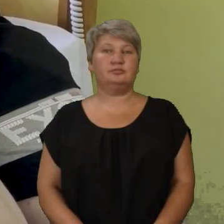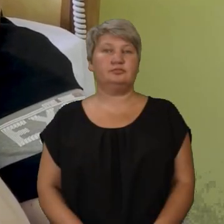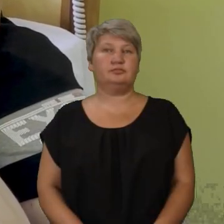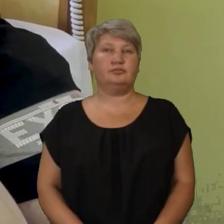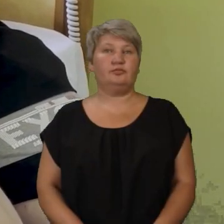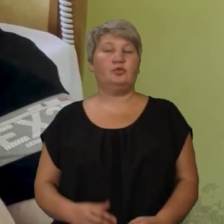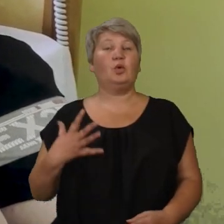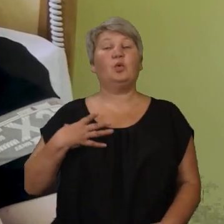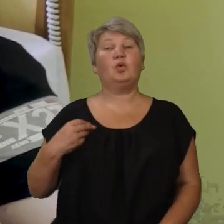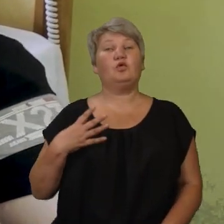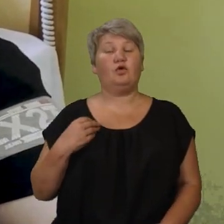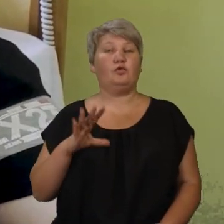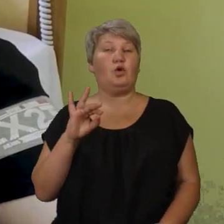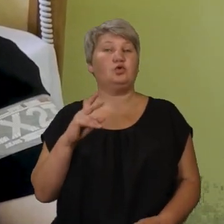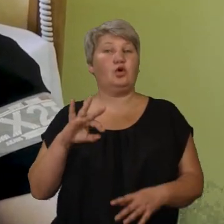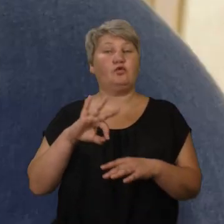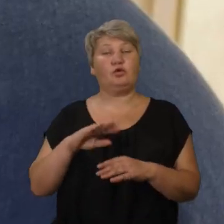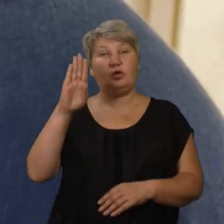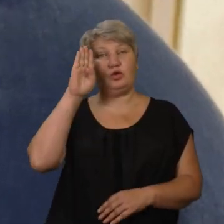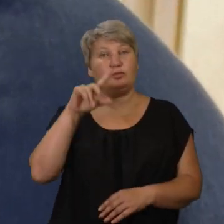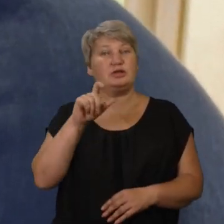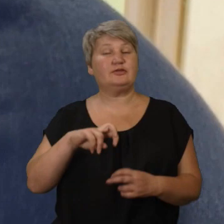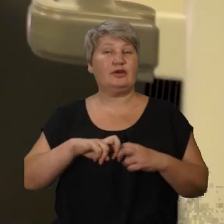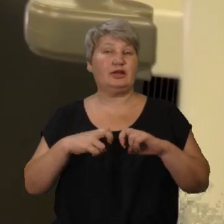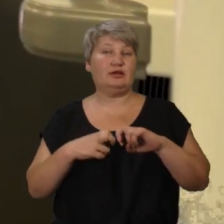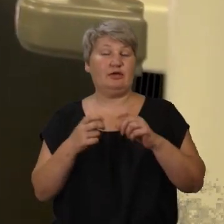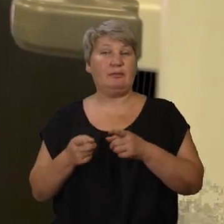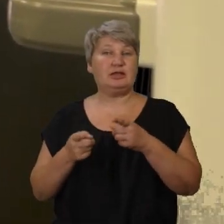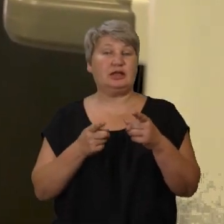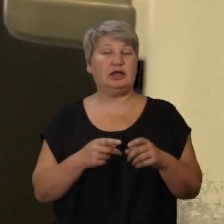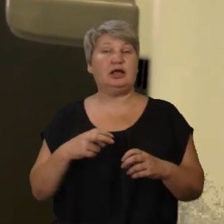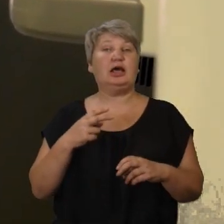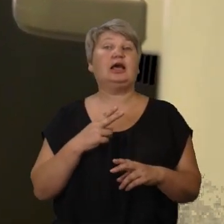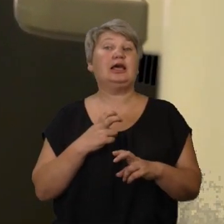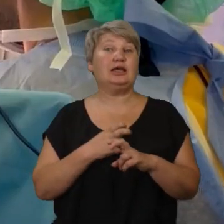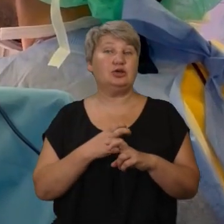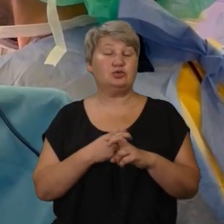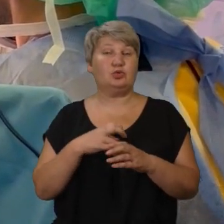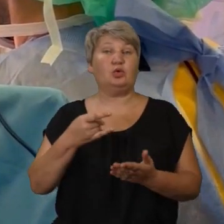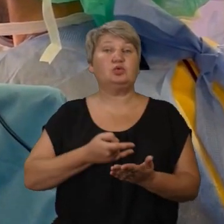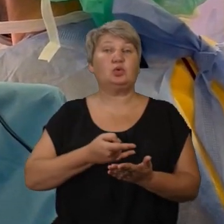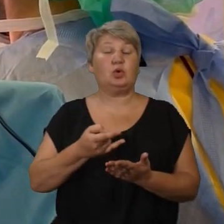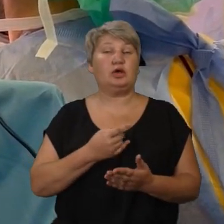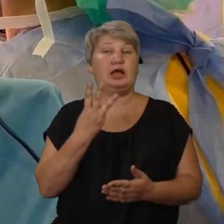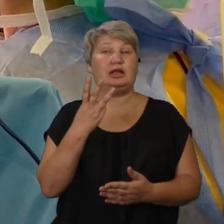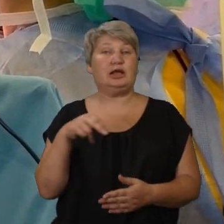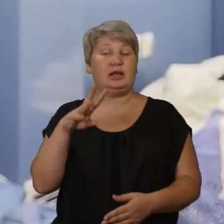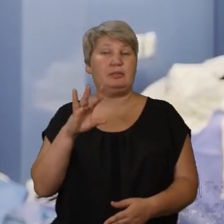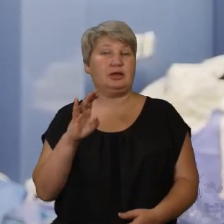у Львові онкохворому хлопчику з Франківщини пересадили кістку на друковану на 3D принтері